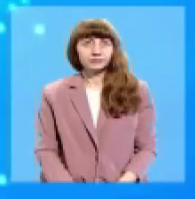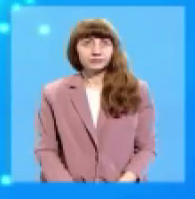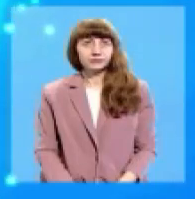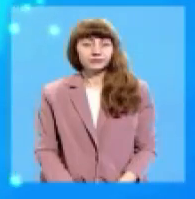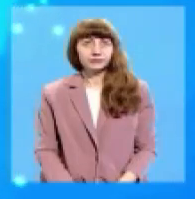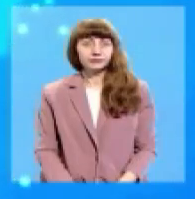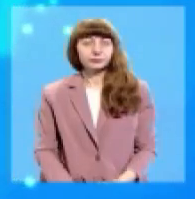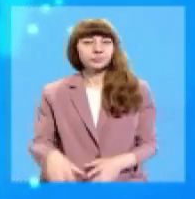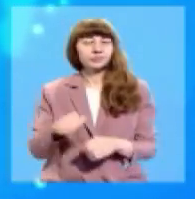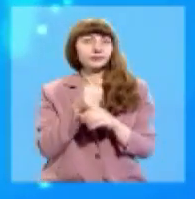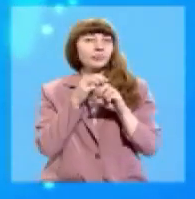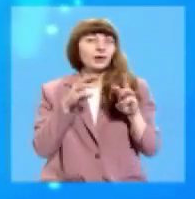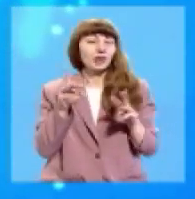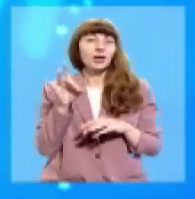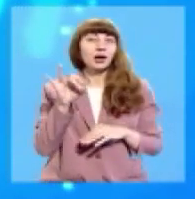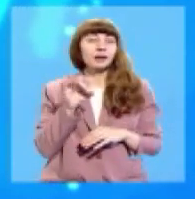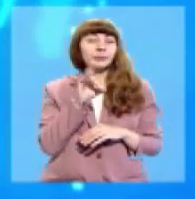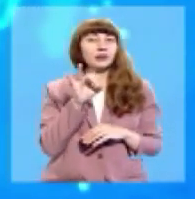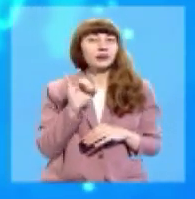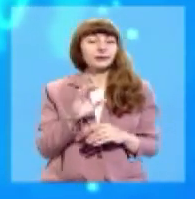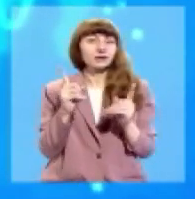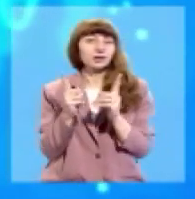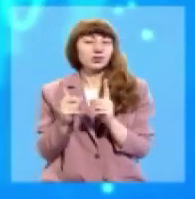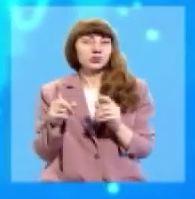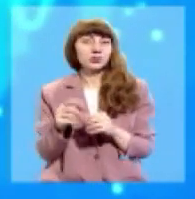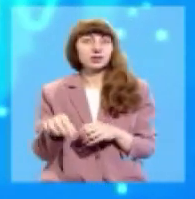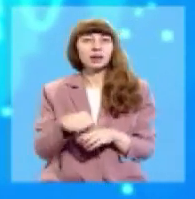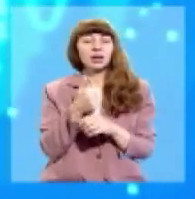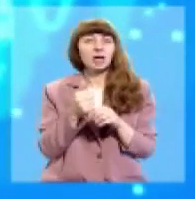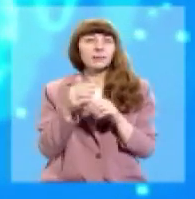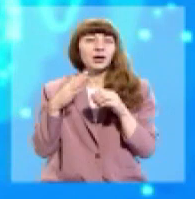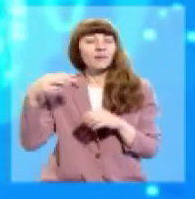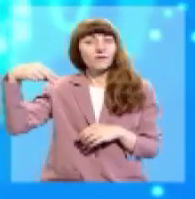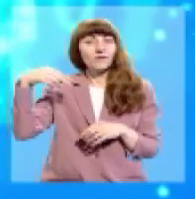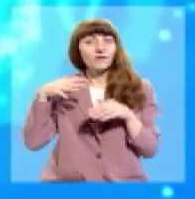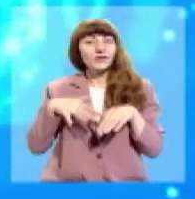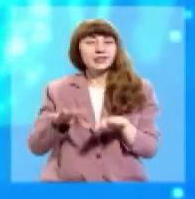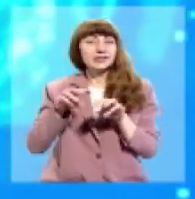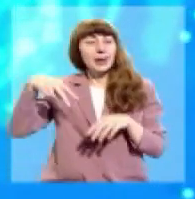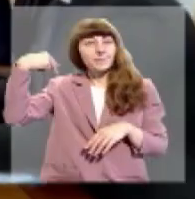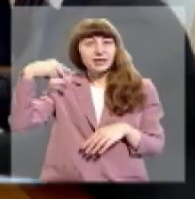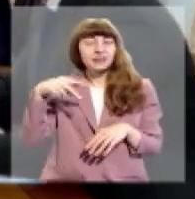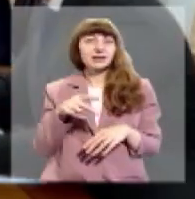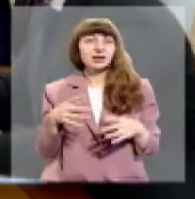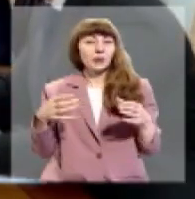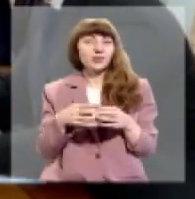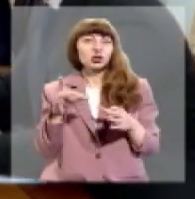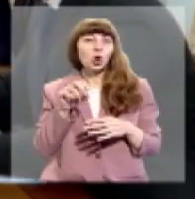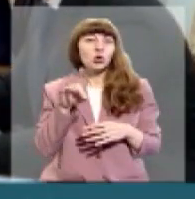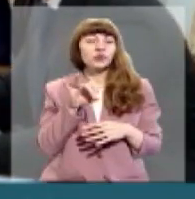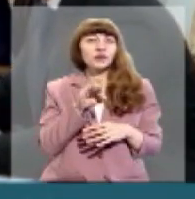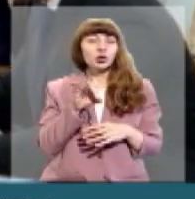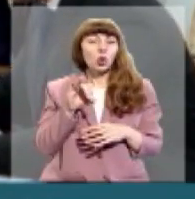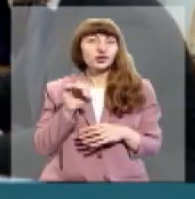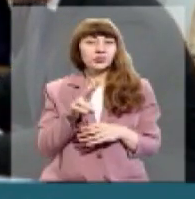Премьер-министр Алихан Смайлов Эксон Мобил компаниясының аға вице-президенті Джон Уиланмен кездесті. Тараптар болашақта теңіз кен